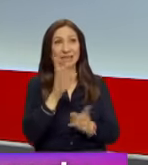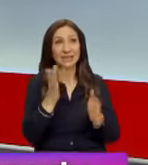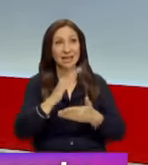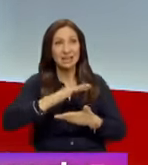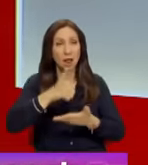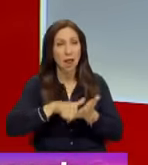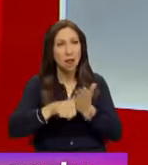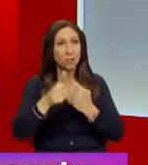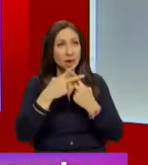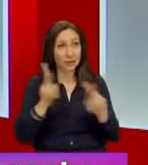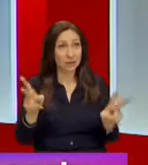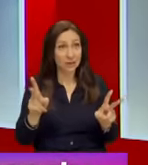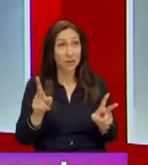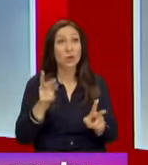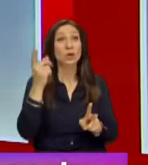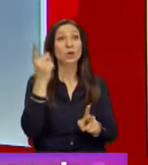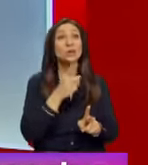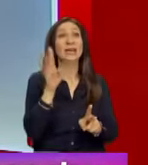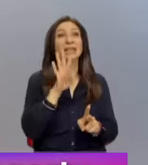Sandıkların tamamı açıldı.